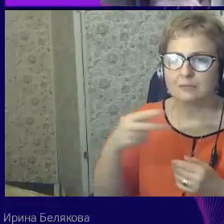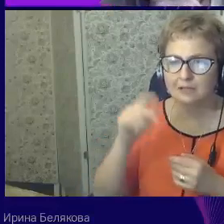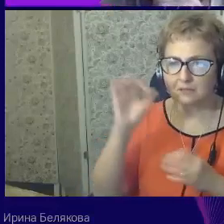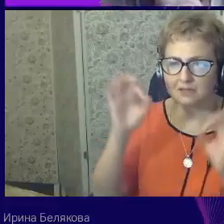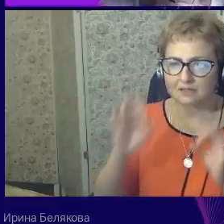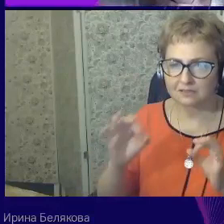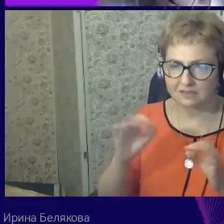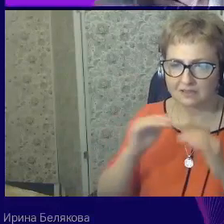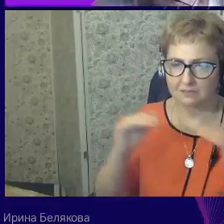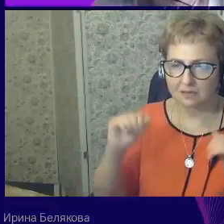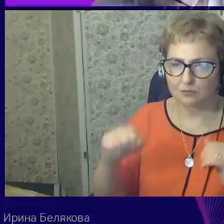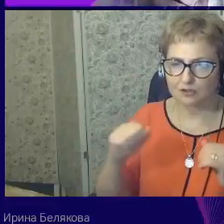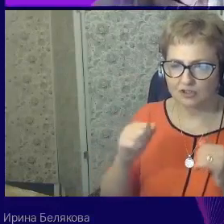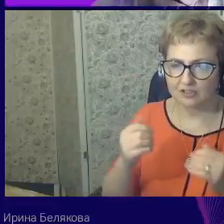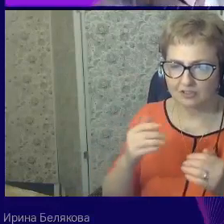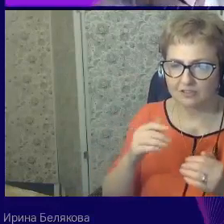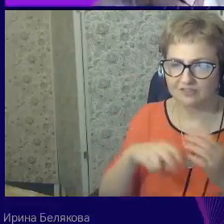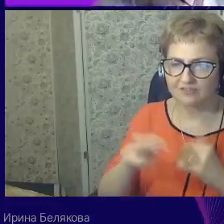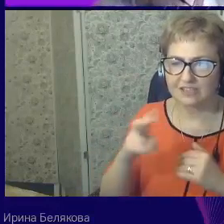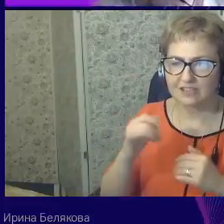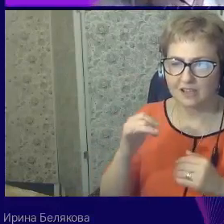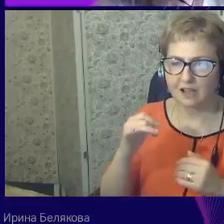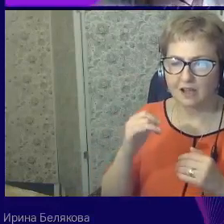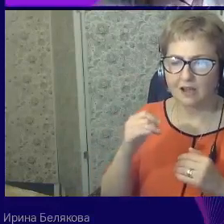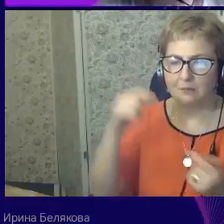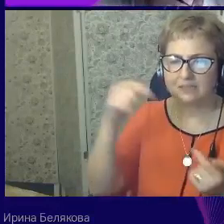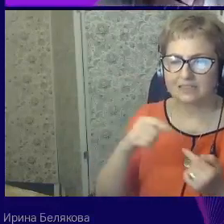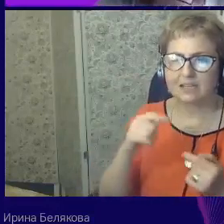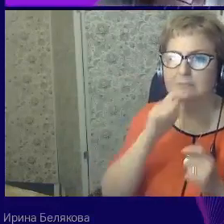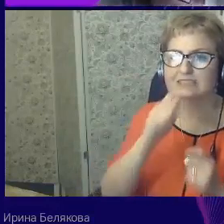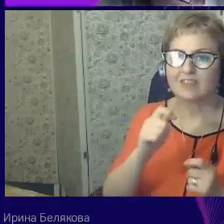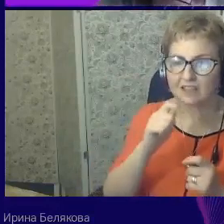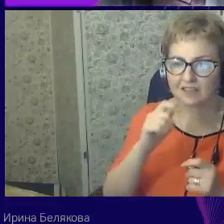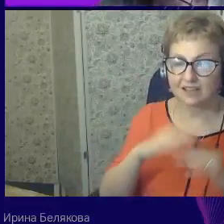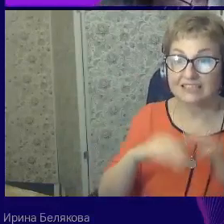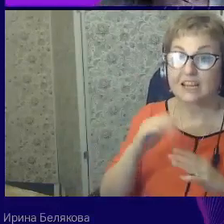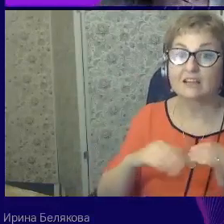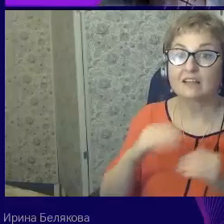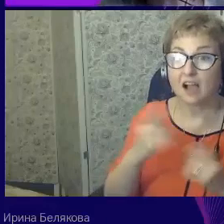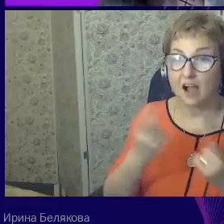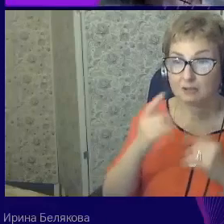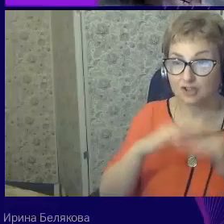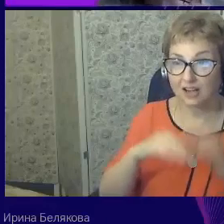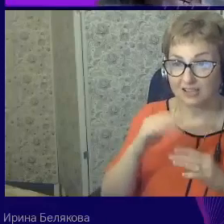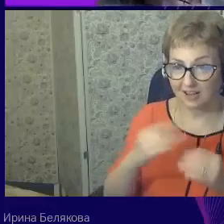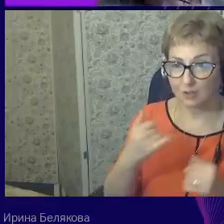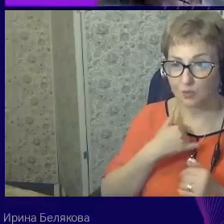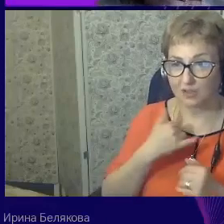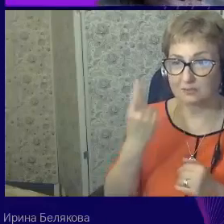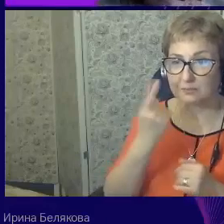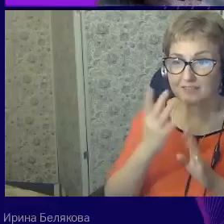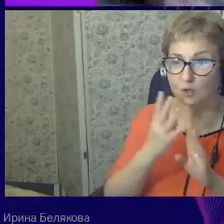на уровень присвоения разрядов? Значит, поскольку у нас обычные разряды в первую очередь